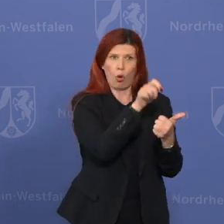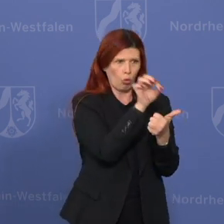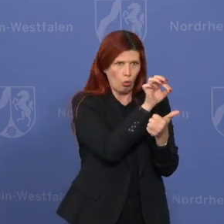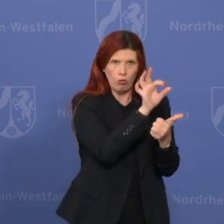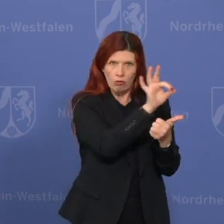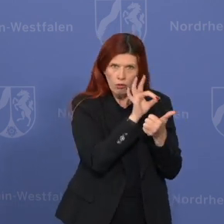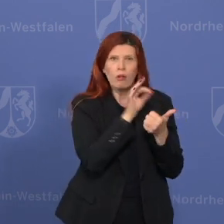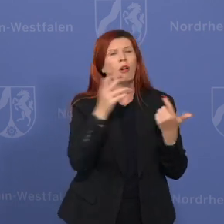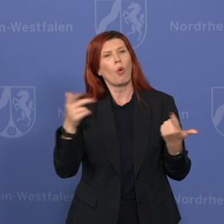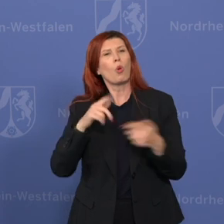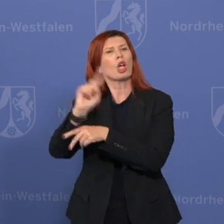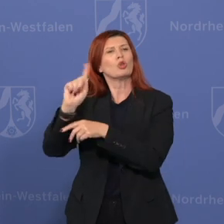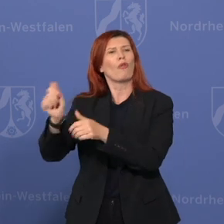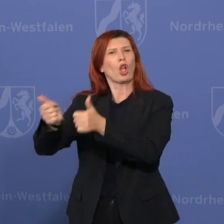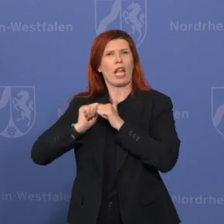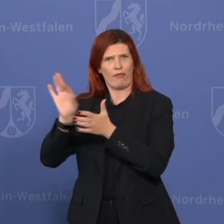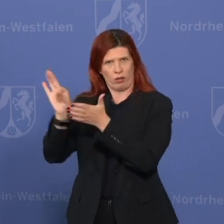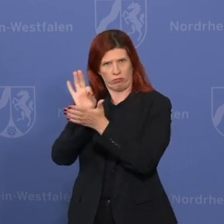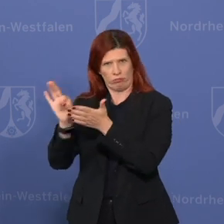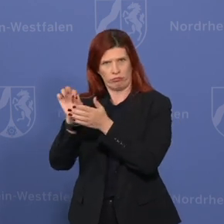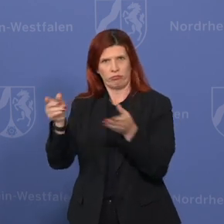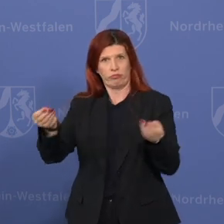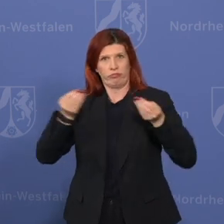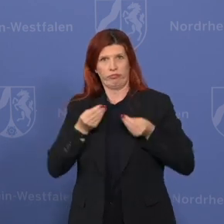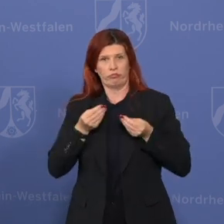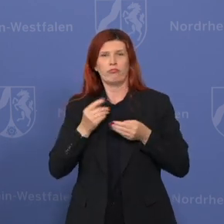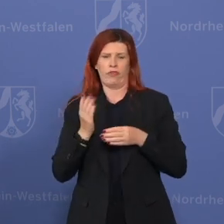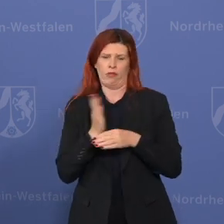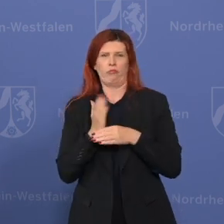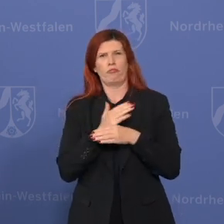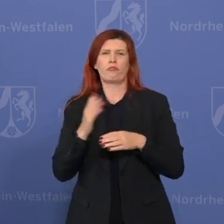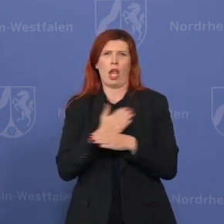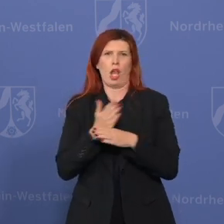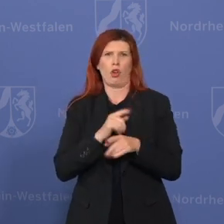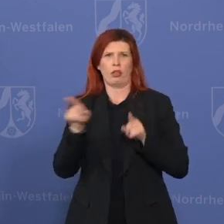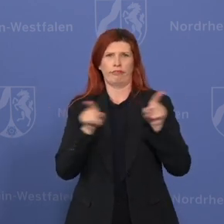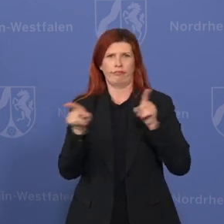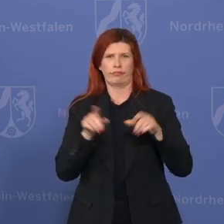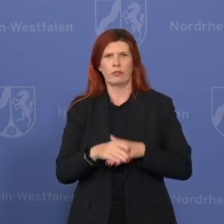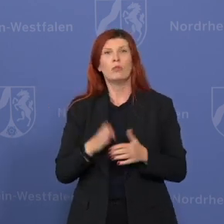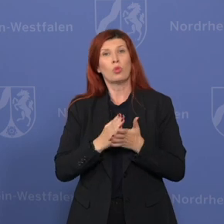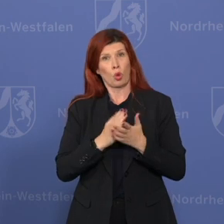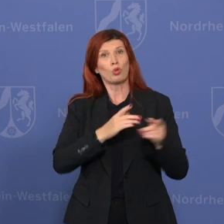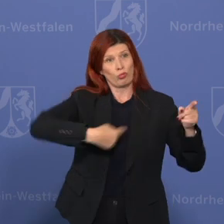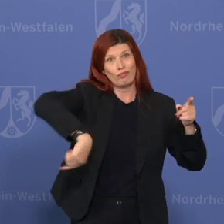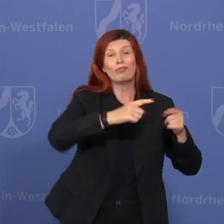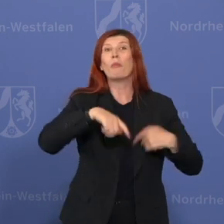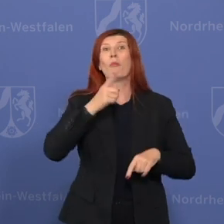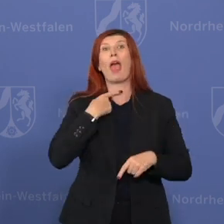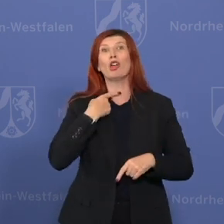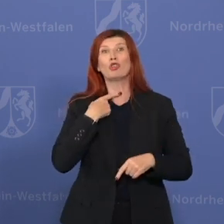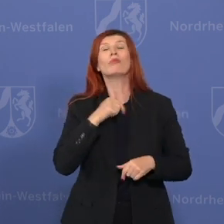auf der Wirtschaftsministerkonferenz eine parteiübergreifende deutliche Mehrheit gefunden. Wirtschaftsminister Altmaier hat